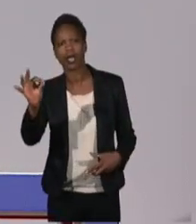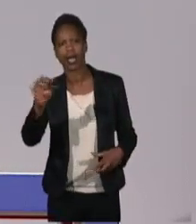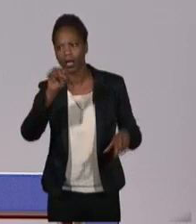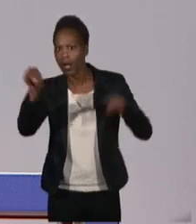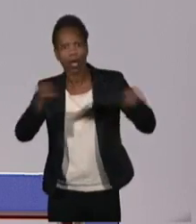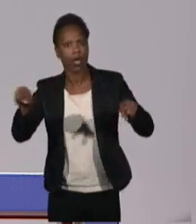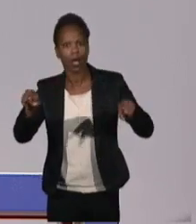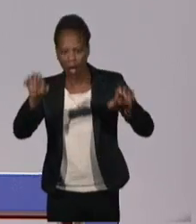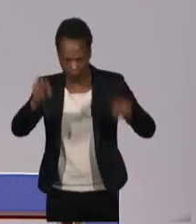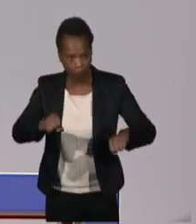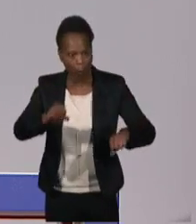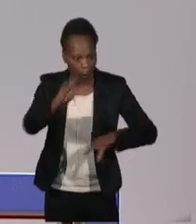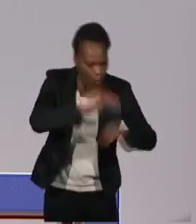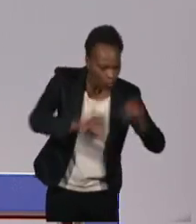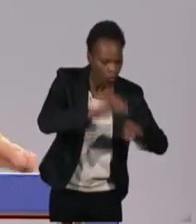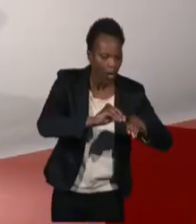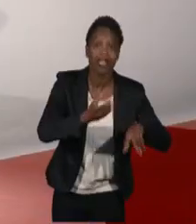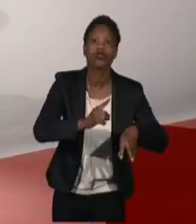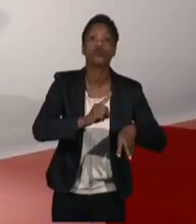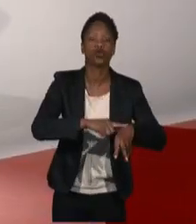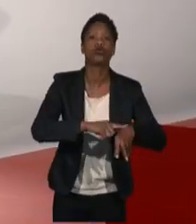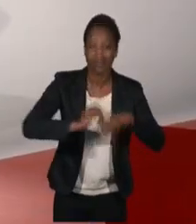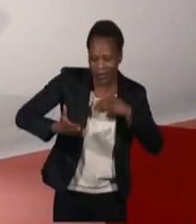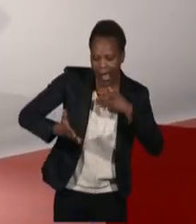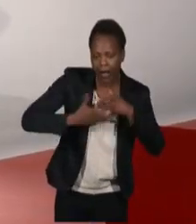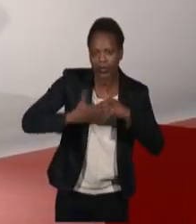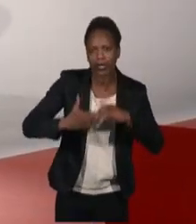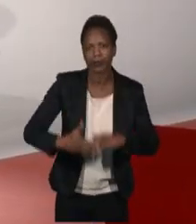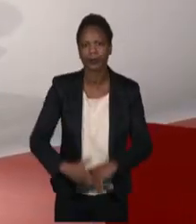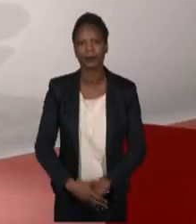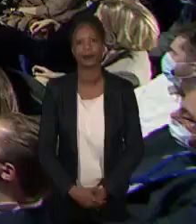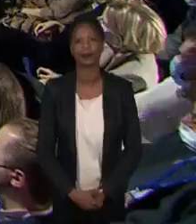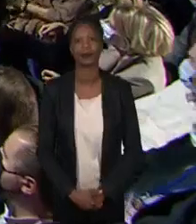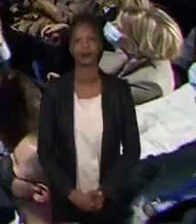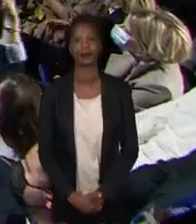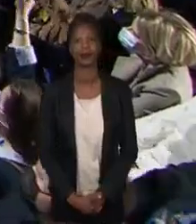puissent être soignés sans attendre et près de chez eux.